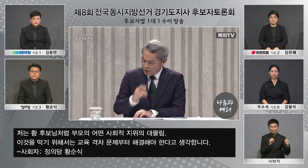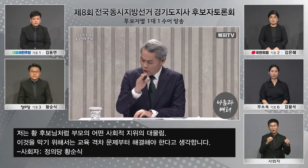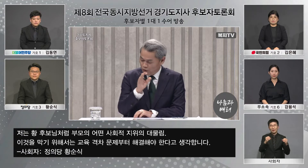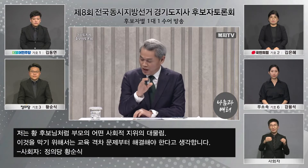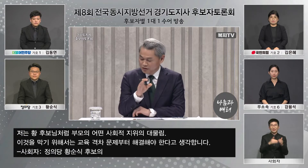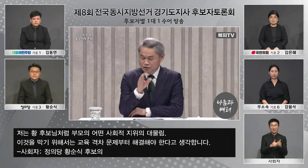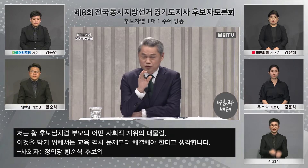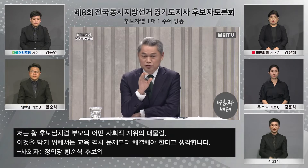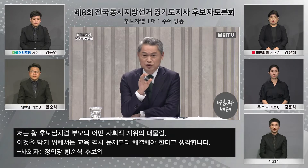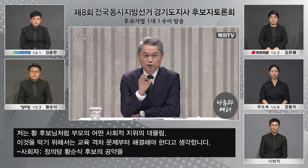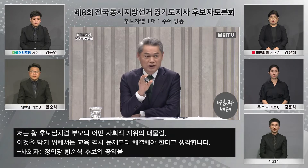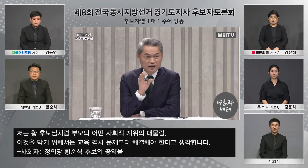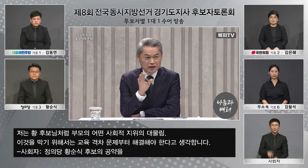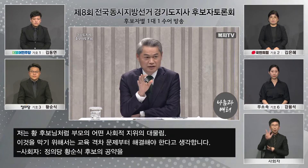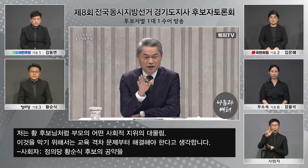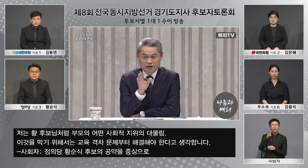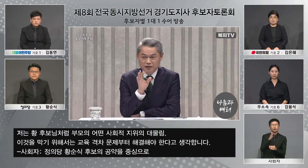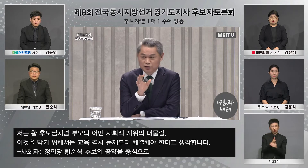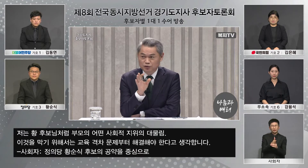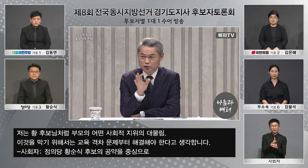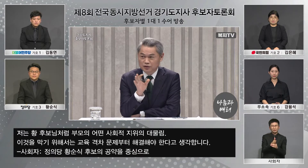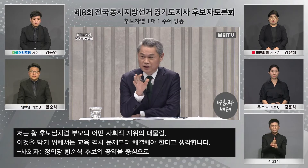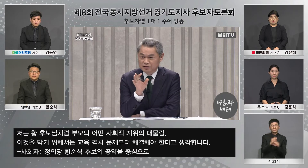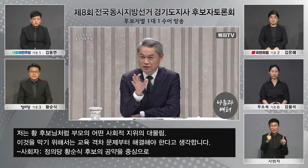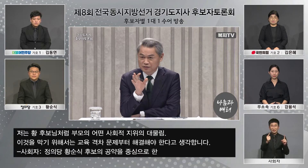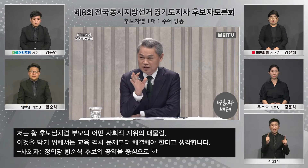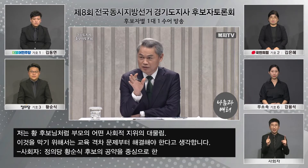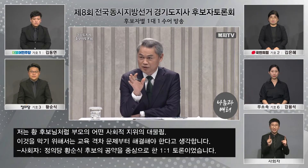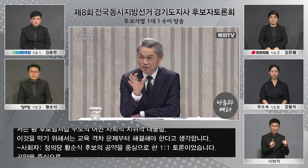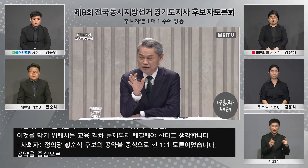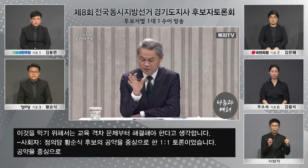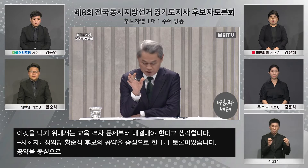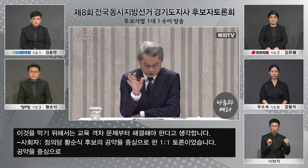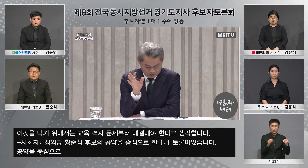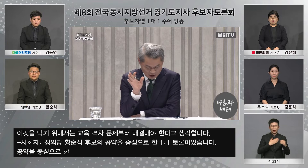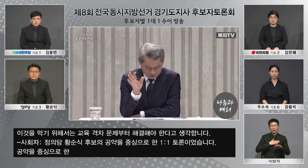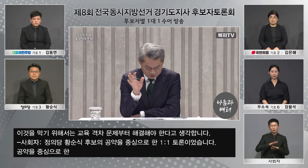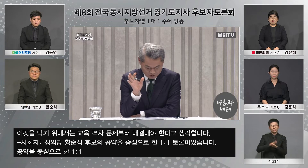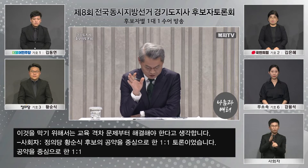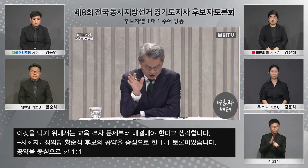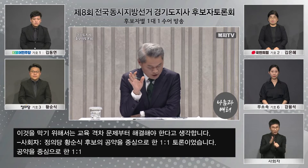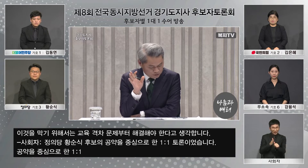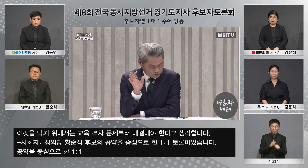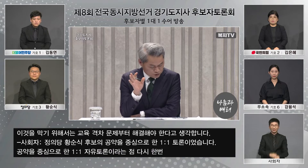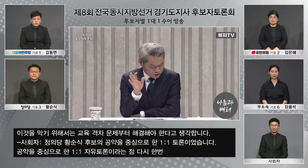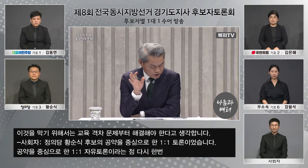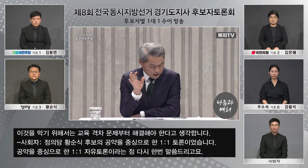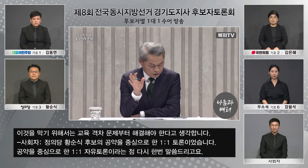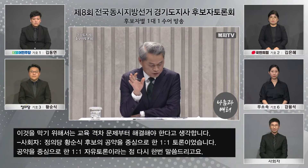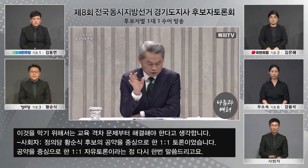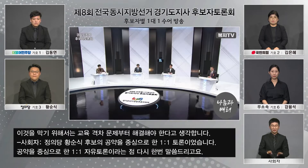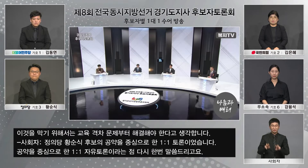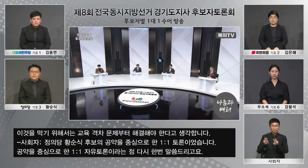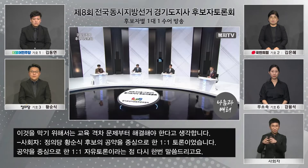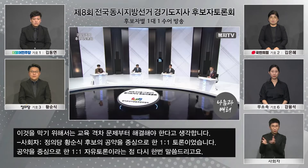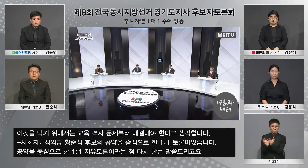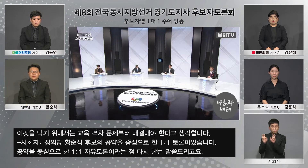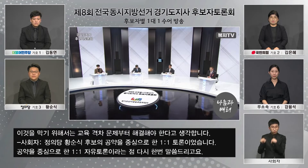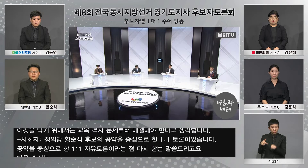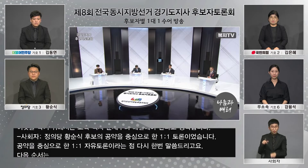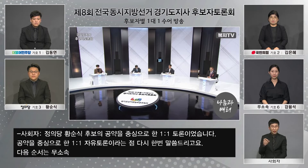토론이었습니다. 공약을 중심으로 한 1대1 자유 토론이라는 점 다시 한번 말씀드리고요. 다음 순서는 무소속 강용석